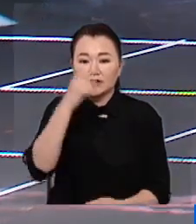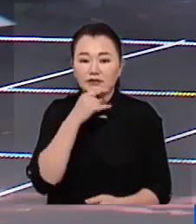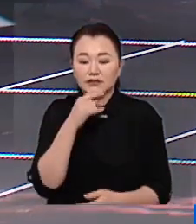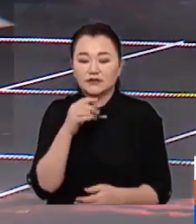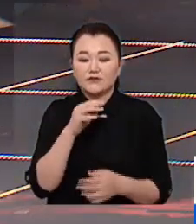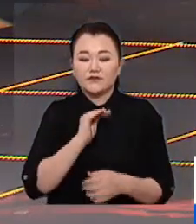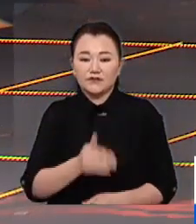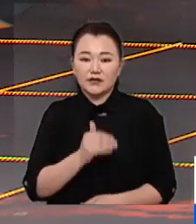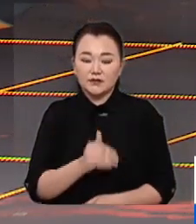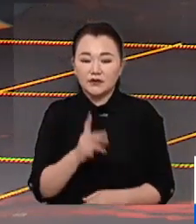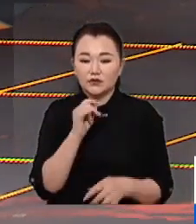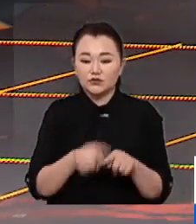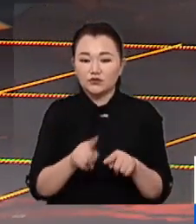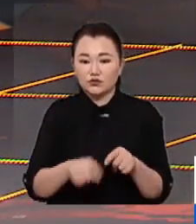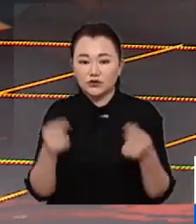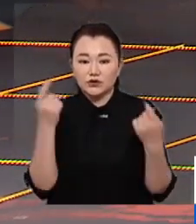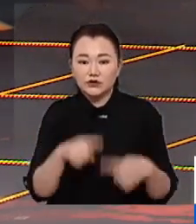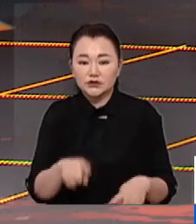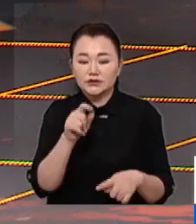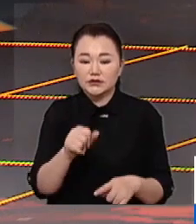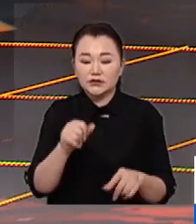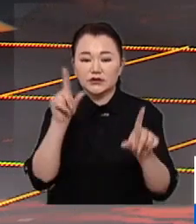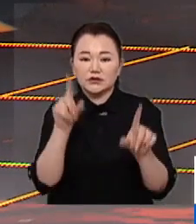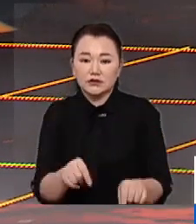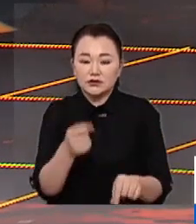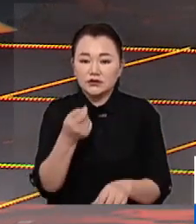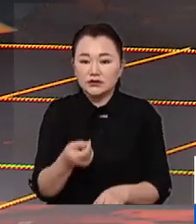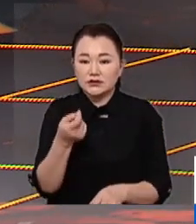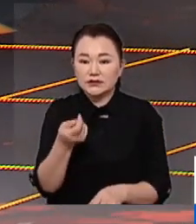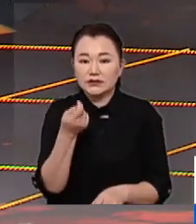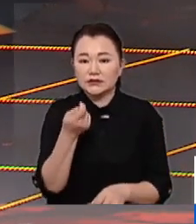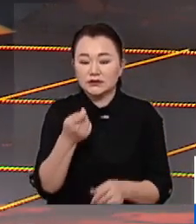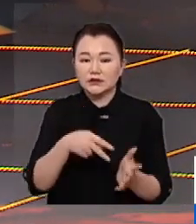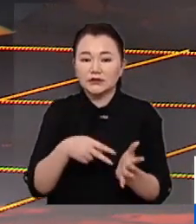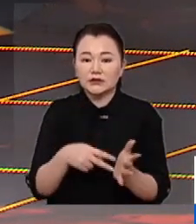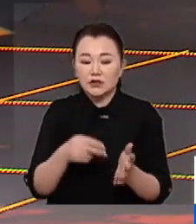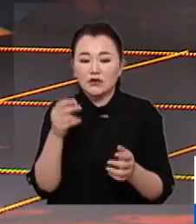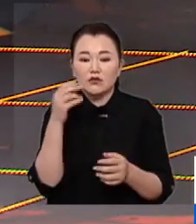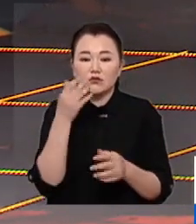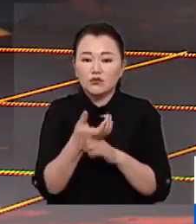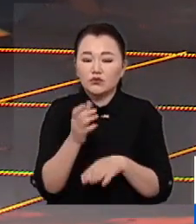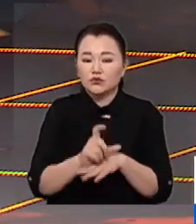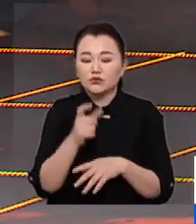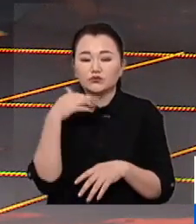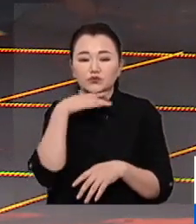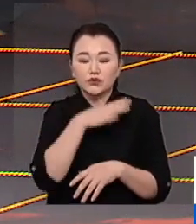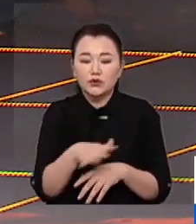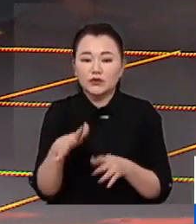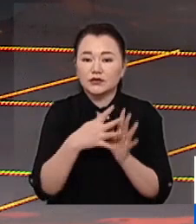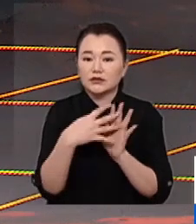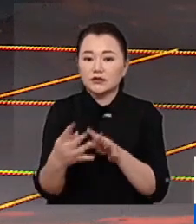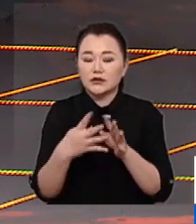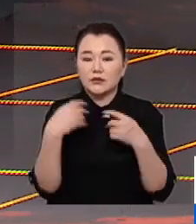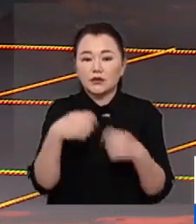Казахстанские фермеры на грани разорения из-за обвала цен на зерно. Несмотря на рекордный урожай, они не могут продать свою продукцию ни